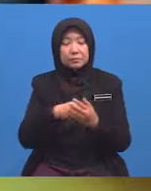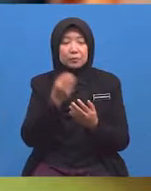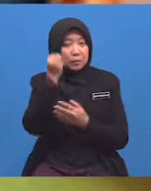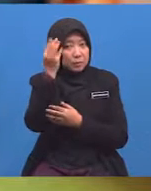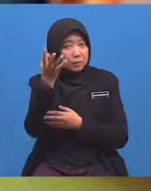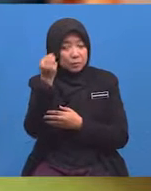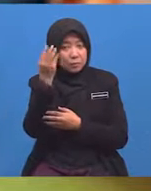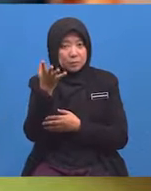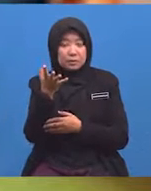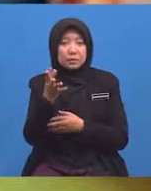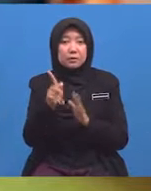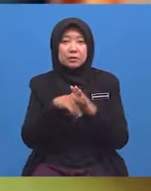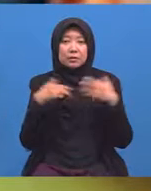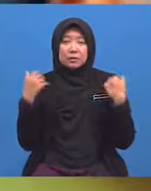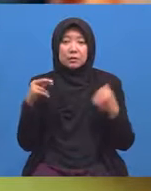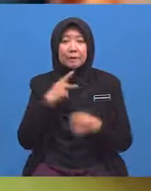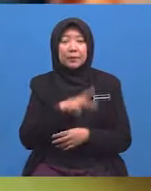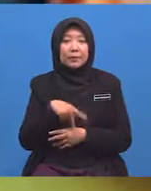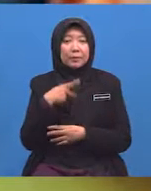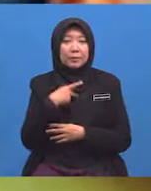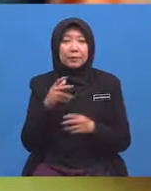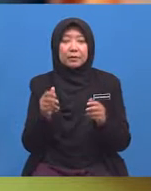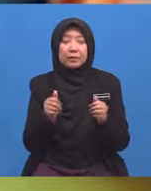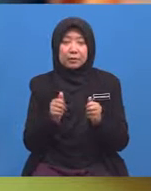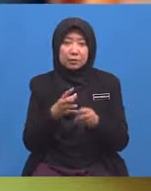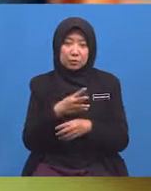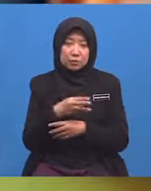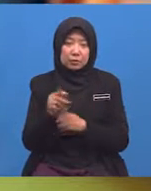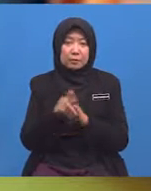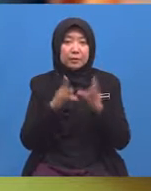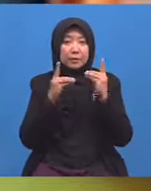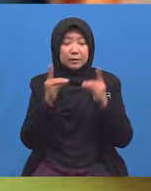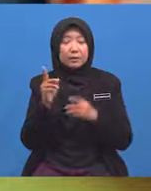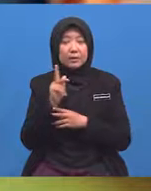maklumat kesihatan peribadi dan pendidikan.